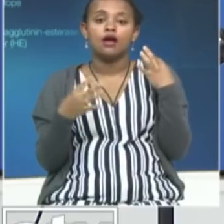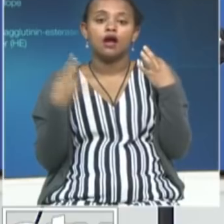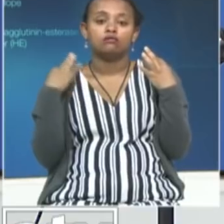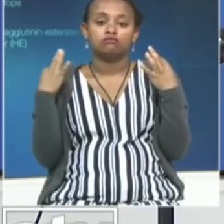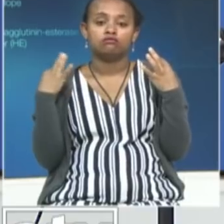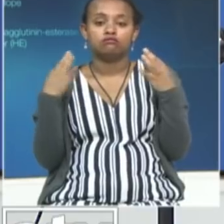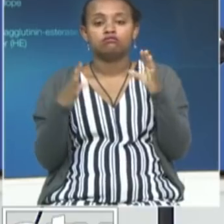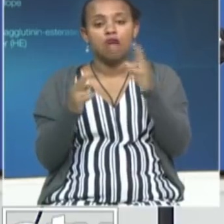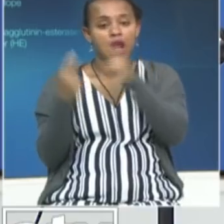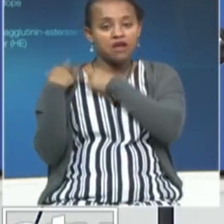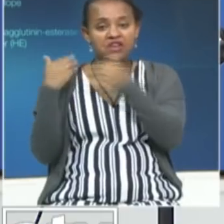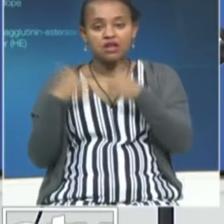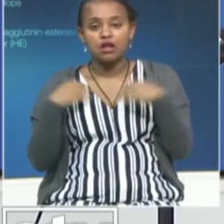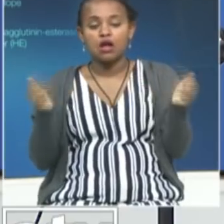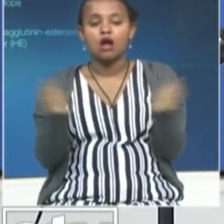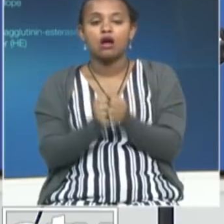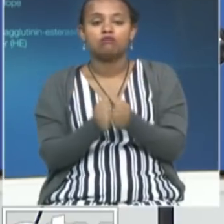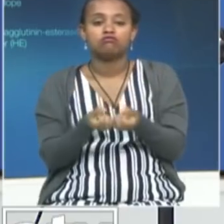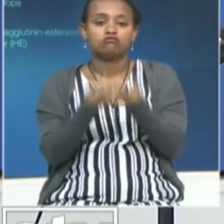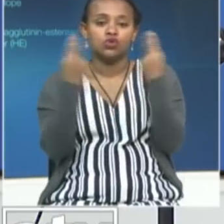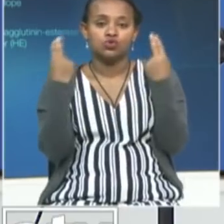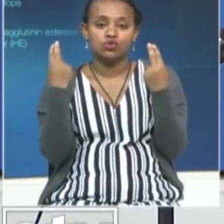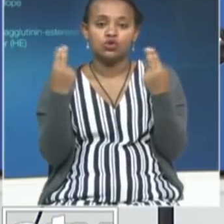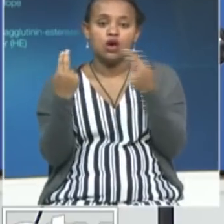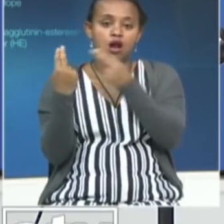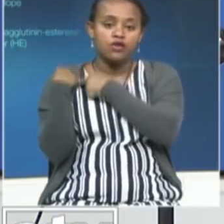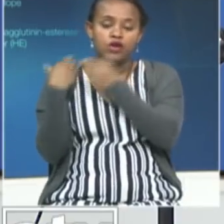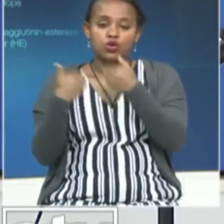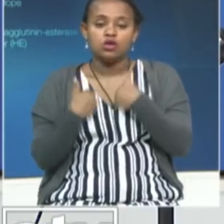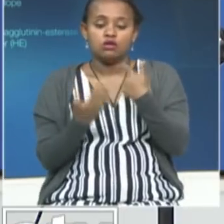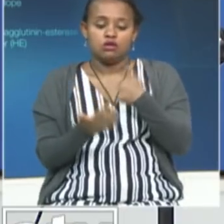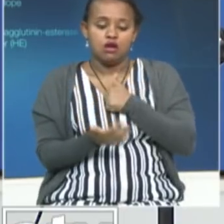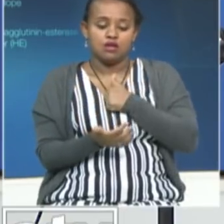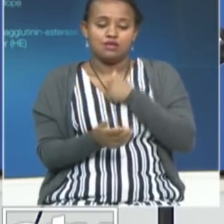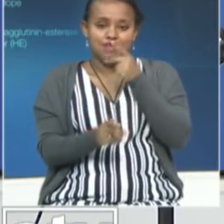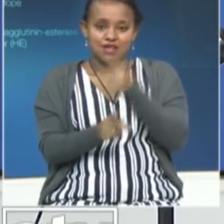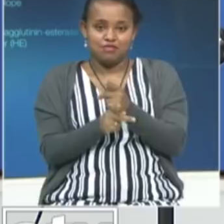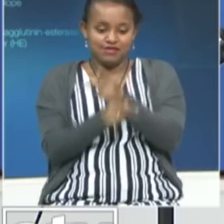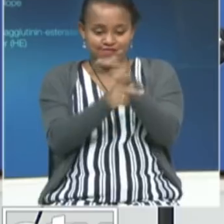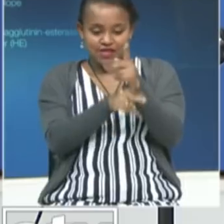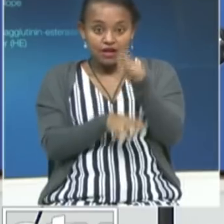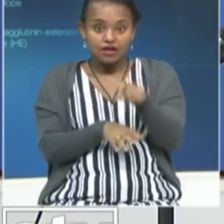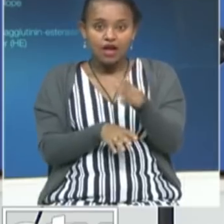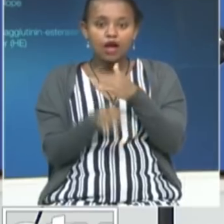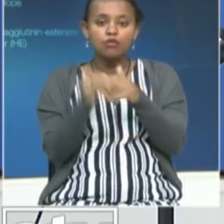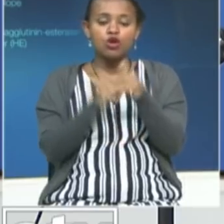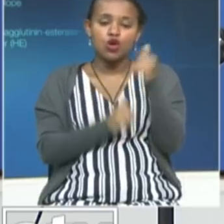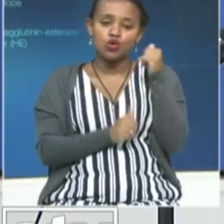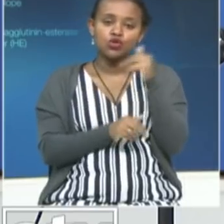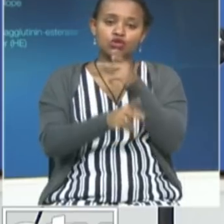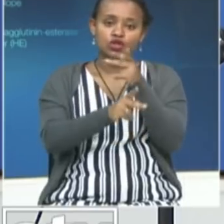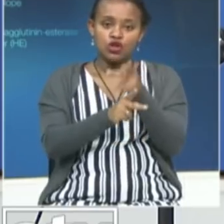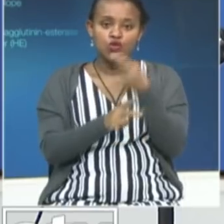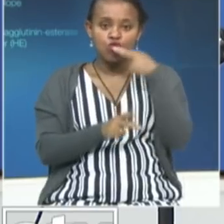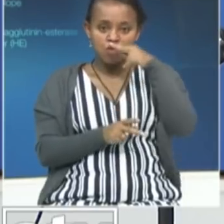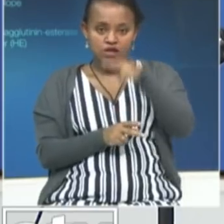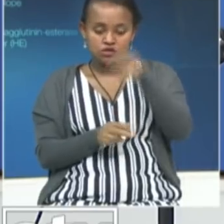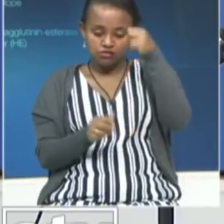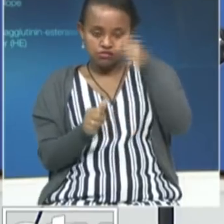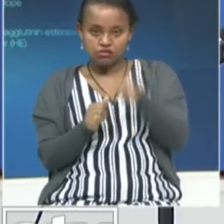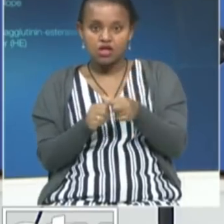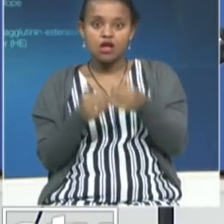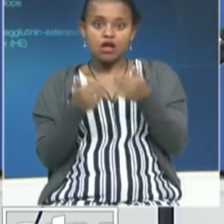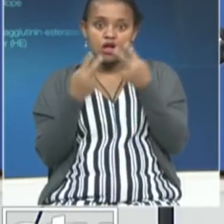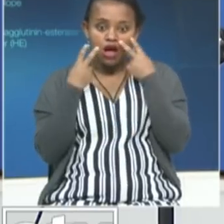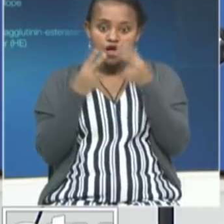እንደ ጋራም ብዙ ኃላፊነቶች አሉብን። እኔ ራሴን መጠበቅ መጠንቀቅ እንዳለብኝ ሁሉ ሌሎች እንዲጠነቀቁ ማሳሰብ ማስገንዘብ